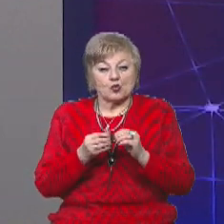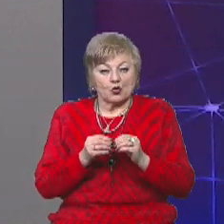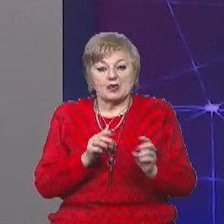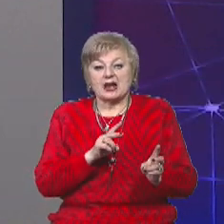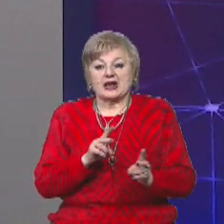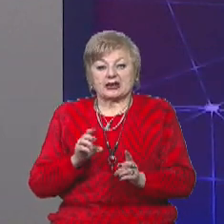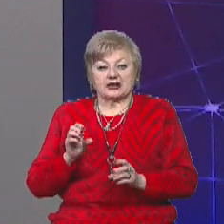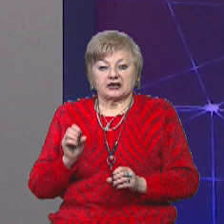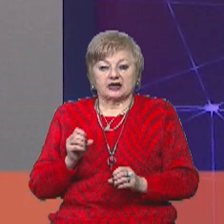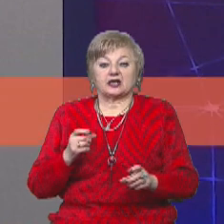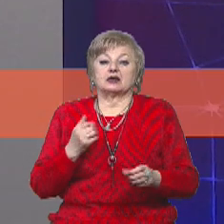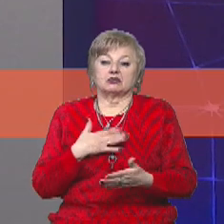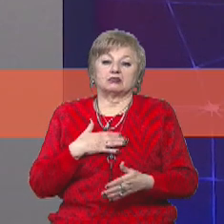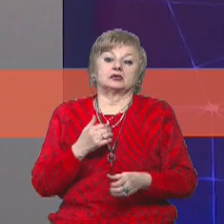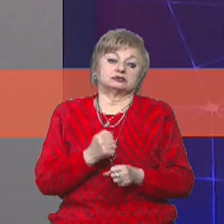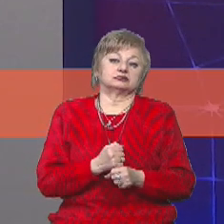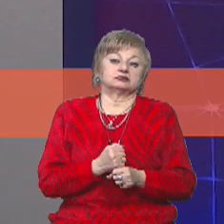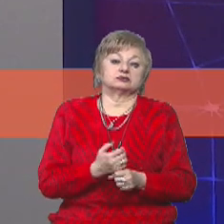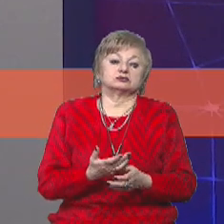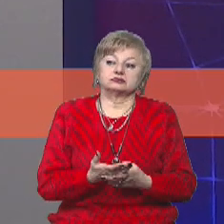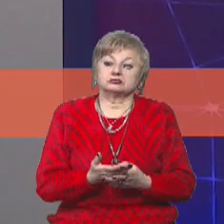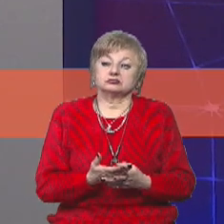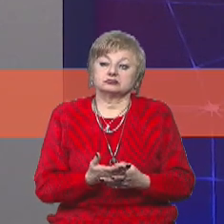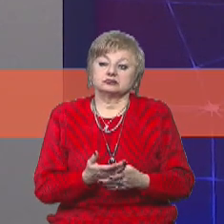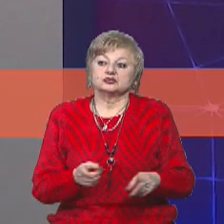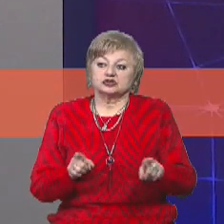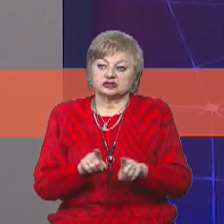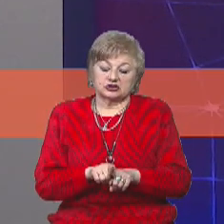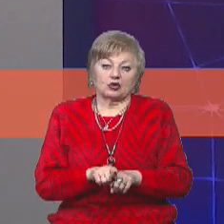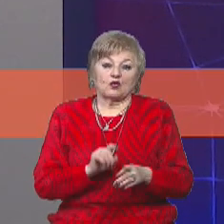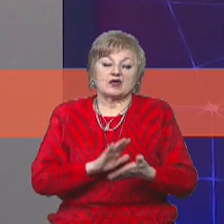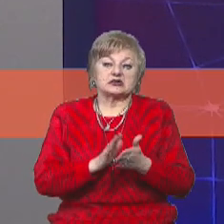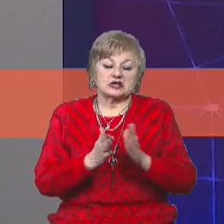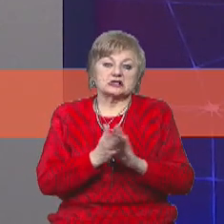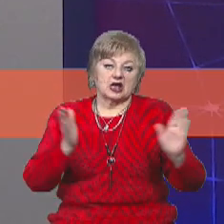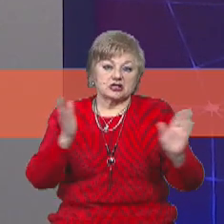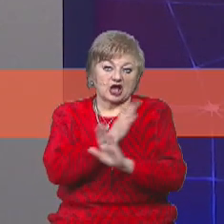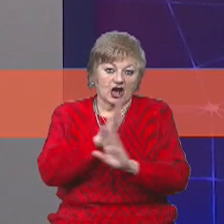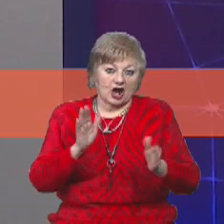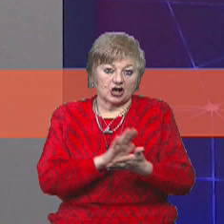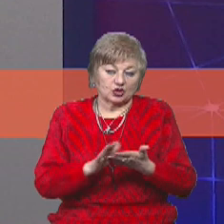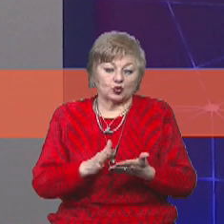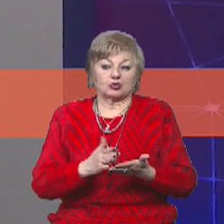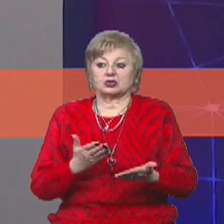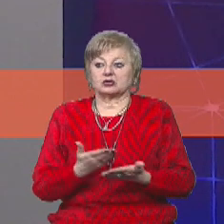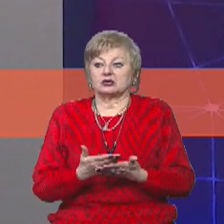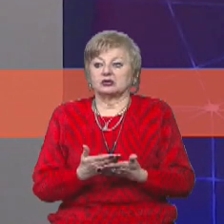ми створюємо, скажімо так, із-за такого стану екології в Запоріжжі, я маю на увазі витрати на медицину, я маю